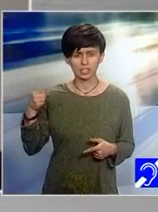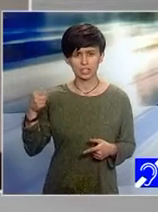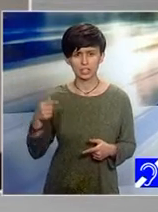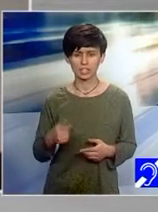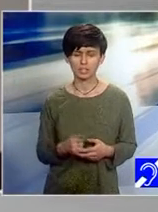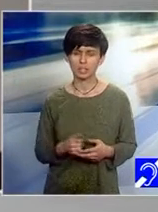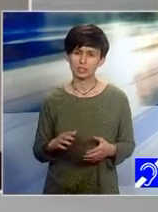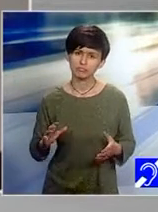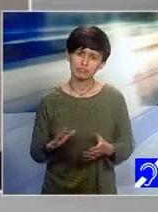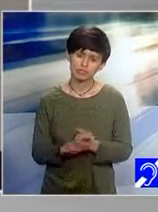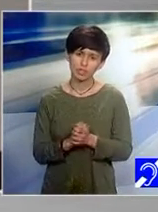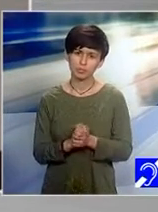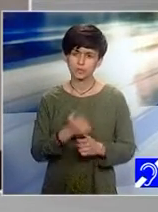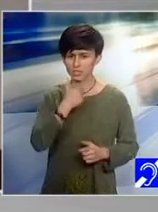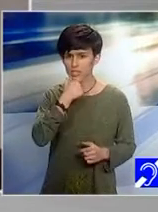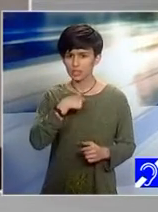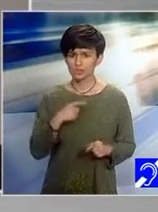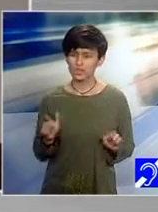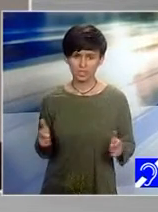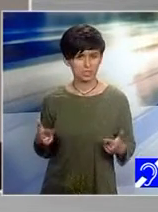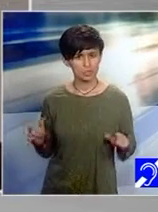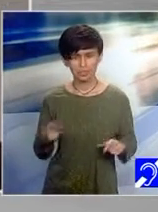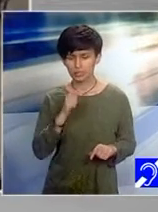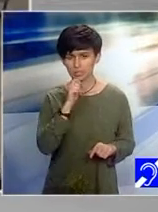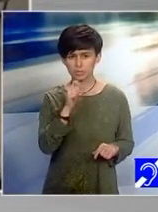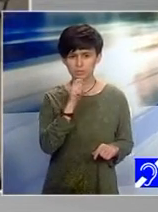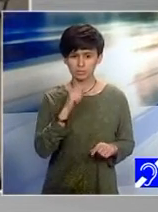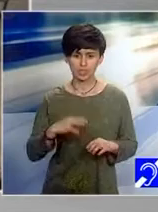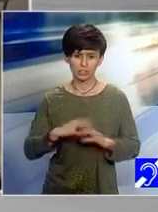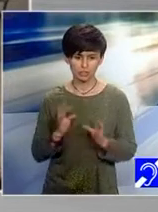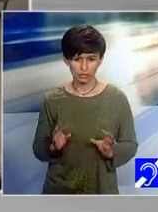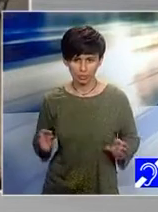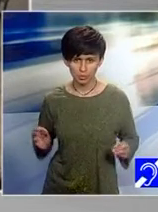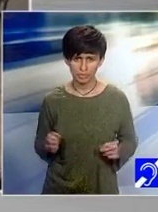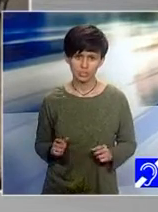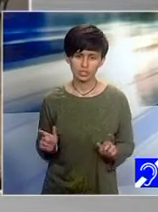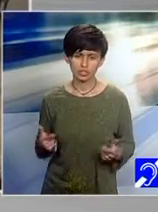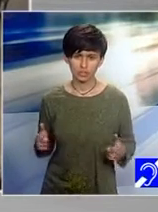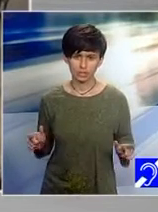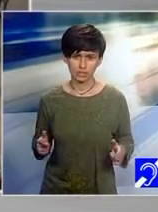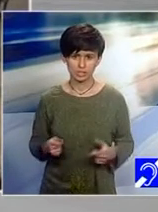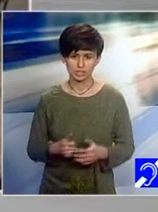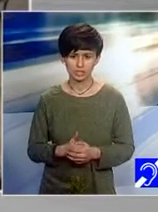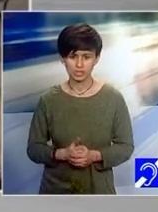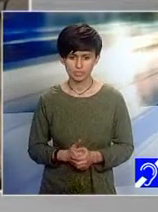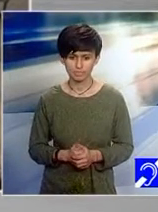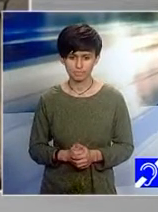îmbinat armonios cu vechile melodii ungurești și românești, precum și cu cântecele hasidice